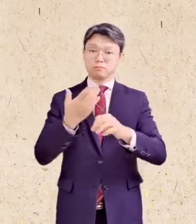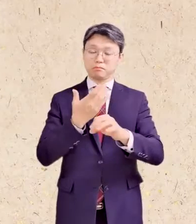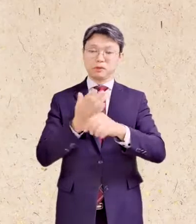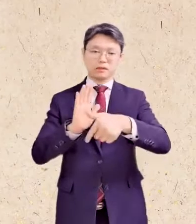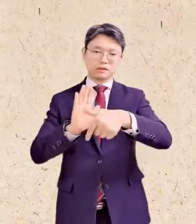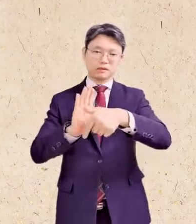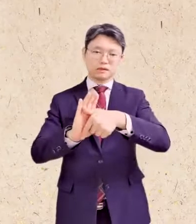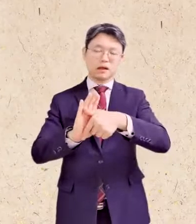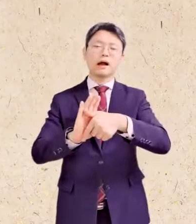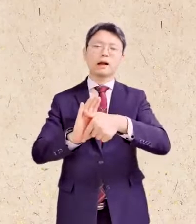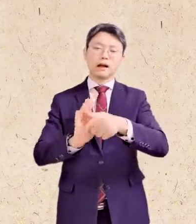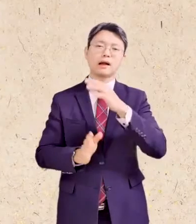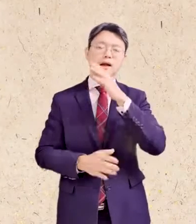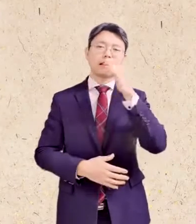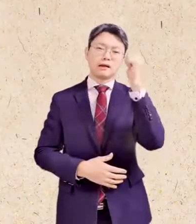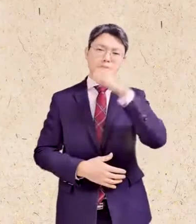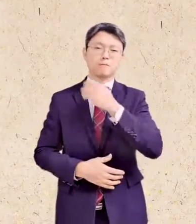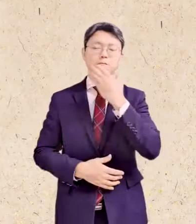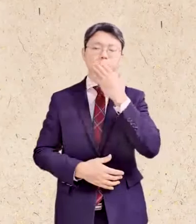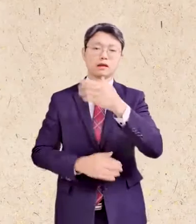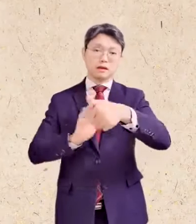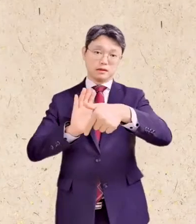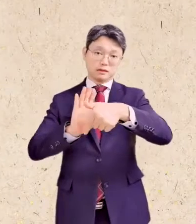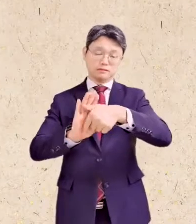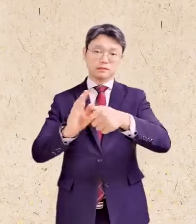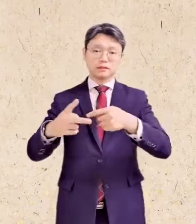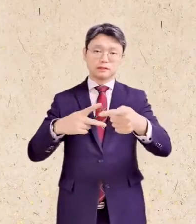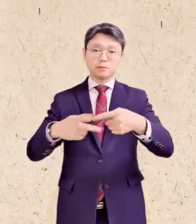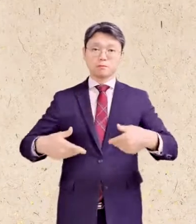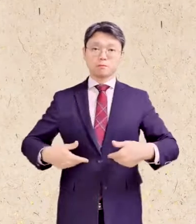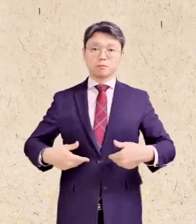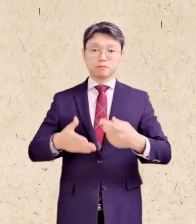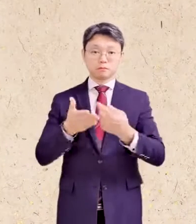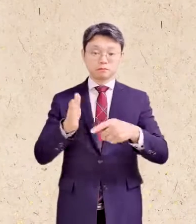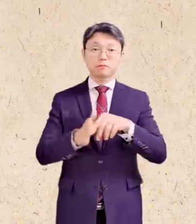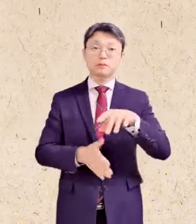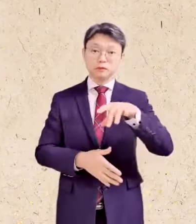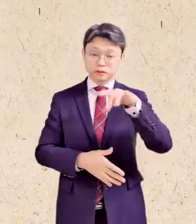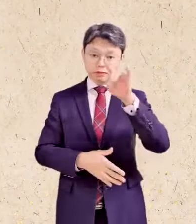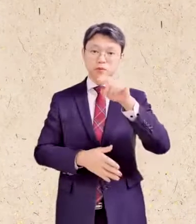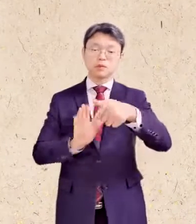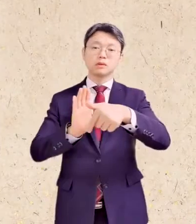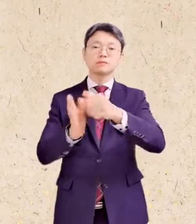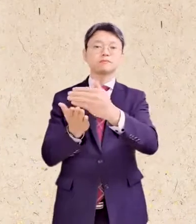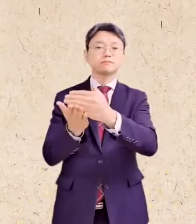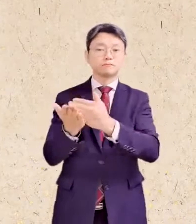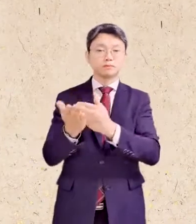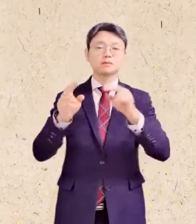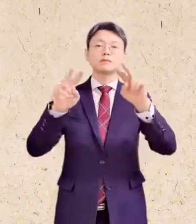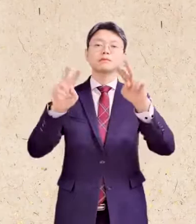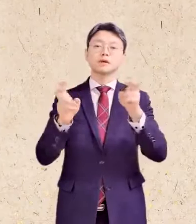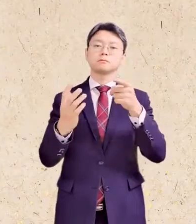다니엘서나 에스겔서를 잘 이해하면 요한계시록을 잘 이해할 수 있게 됩니다. 요한계시록을 바르게 이해하려면 가장